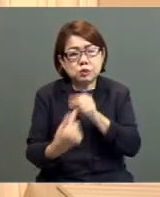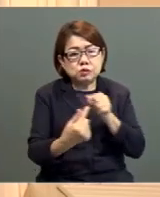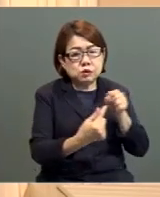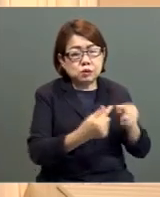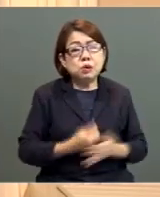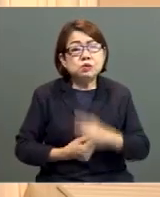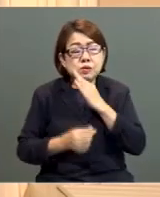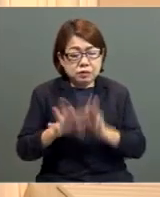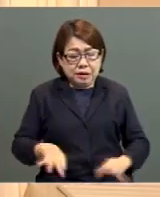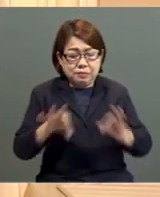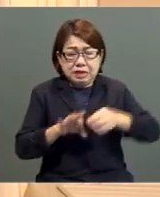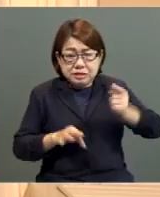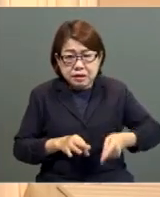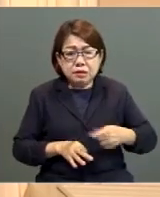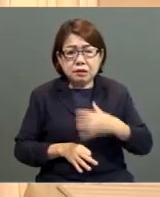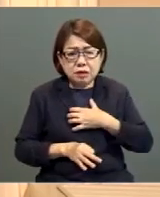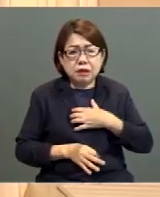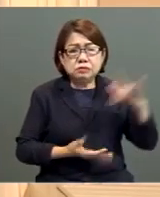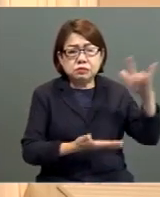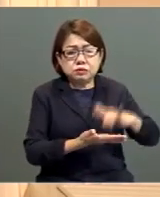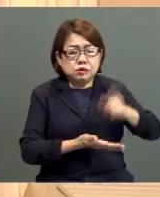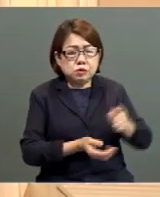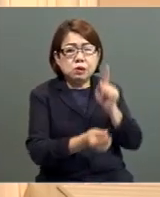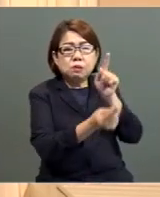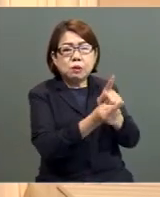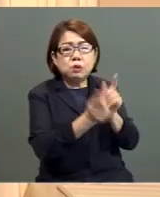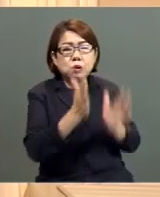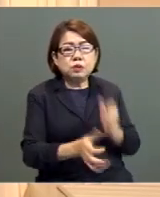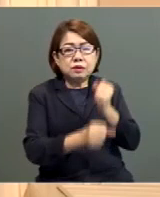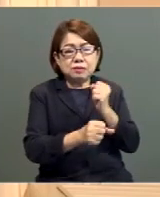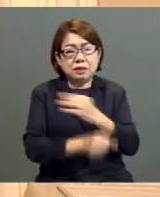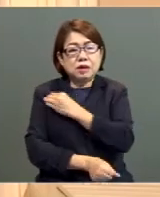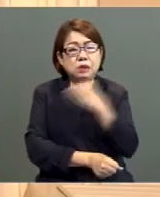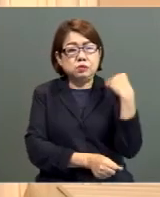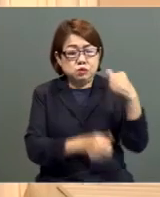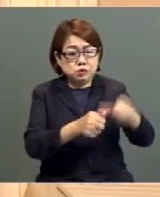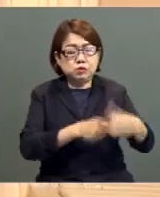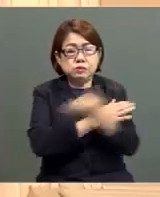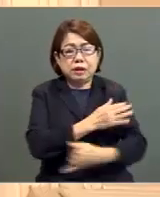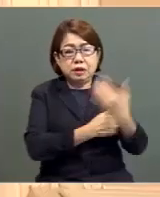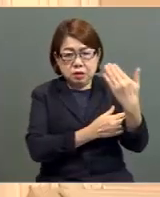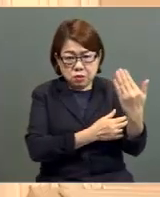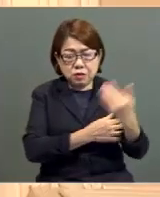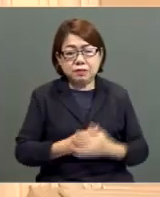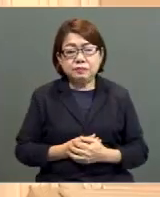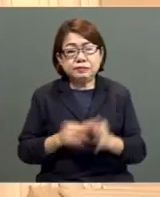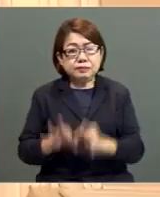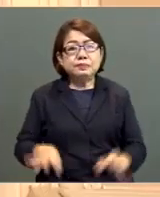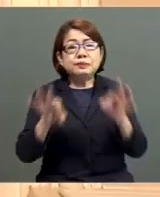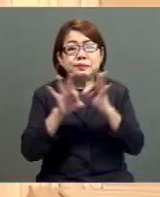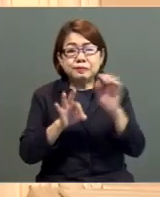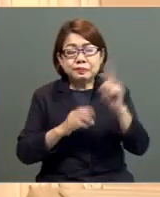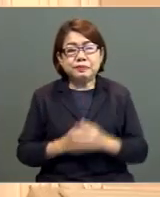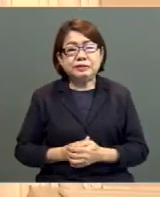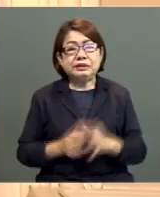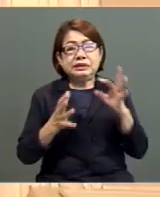หากมีความจำเป็นเร่งด่วนก็ขอให้ท่านไปพบเจ้าหน้าที่สถานทูตหรือสถานกงสุลโดยทันทีสิ่งสำคัญอีกประการก็คือด้